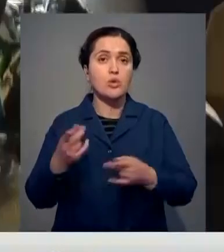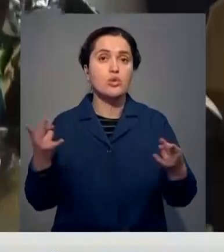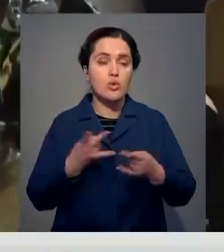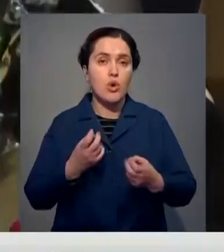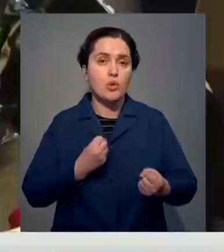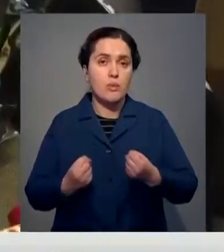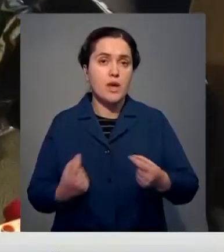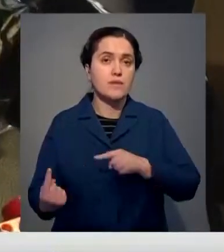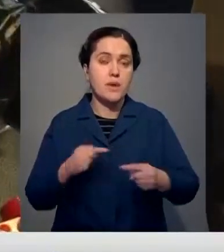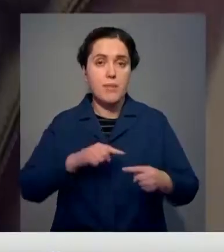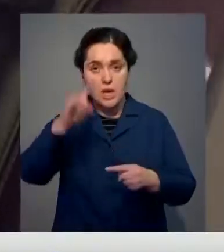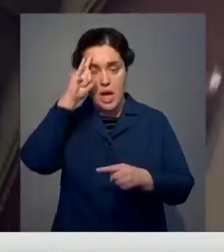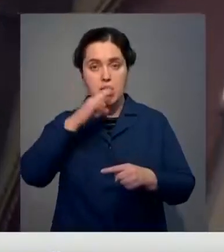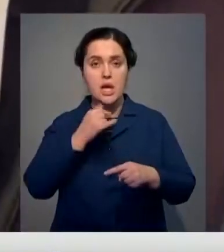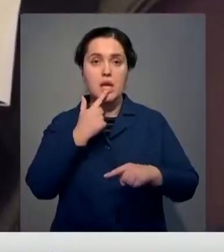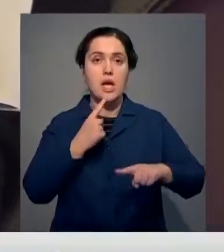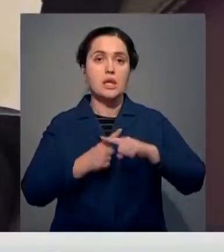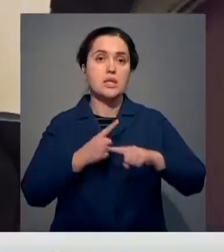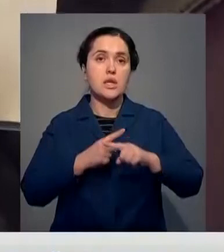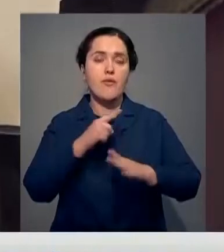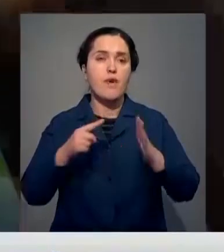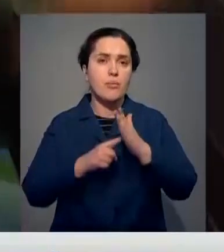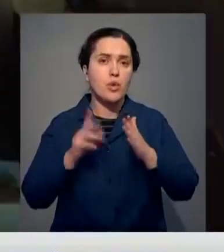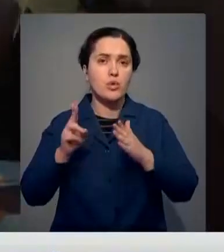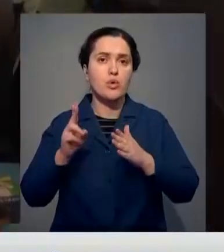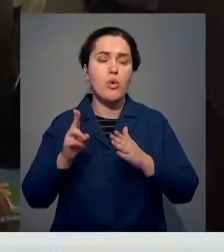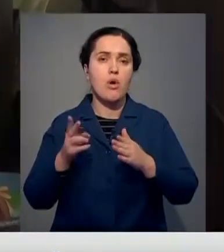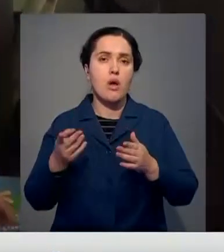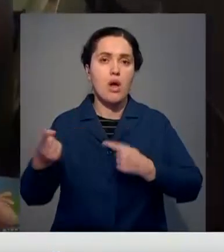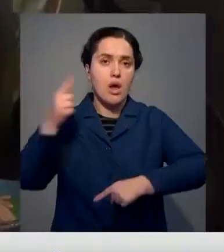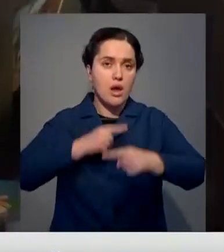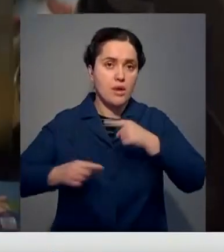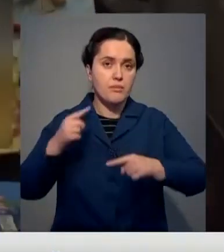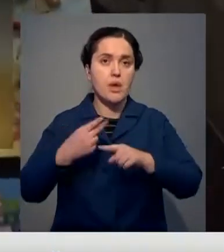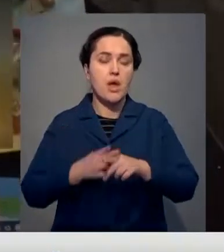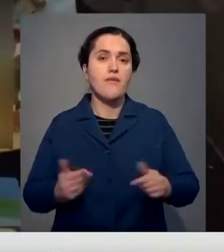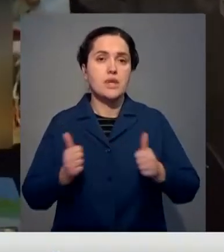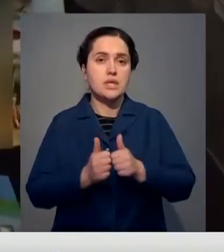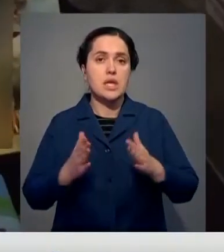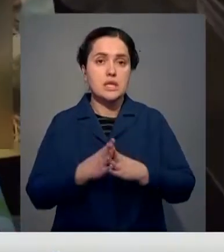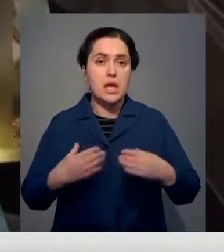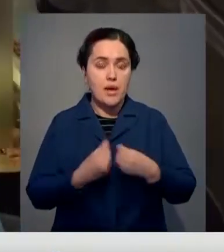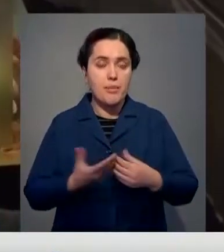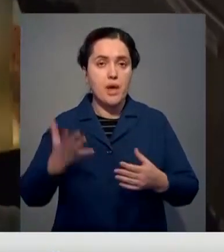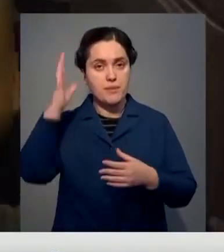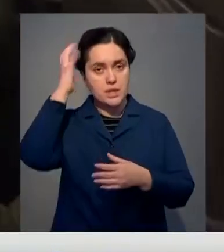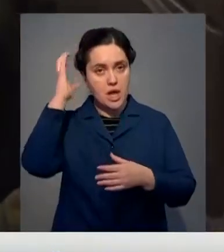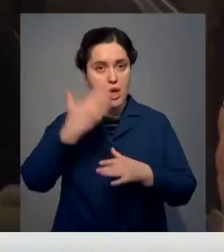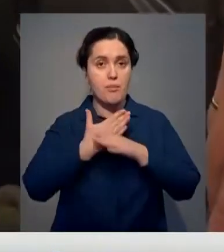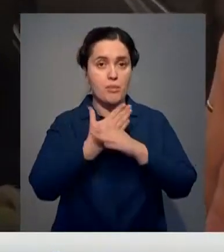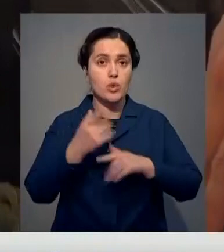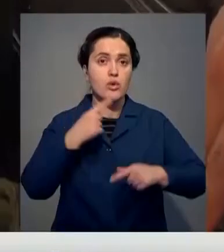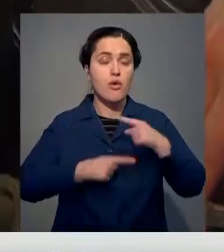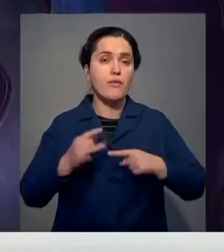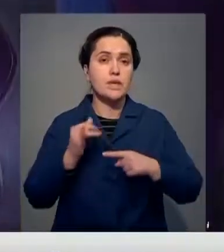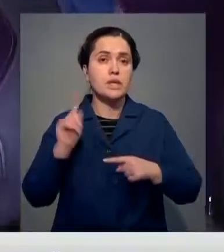укрепления взаимодействия Казахстана и Красного Креста в вопросах репатриации и реинтеграции, воссоединения семей, психологической поддержки лиц, вернувшихся